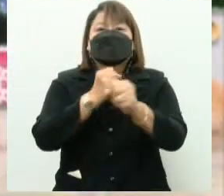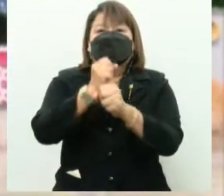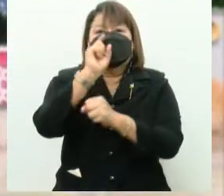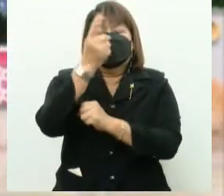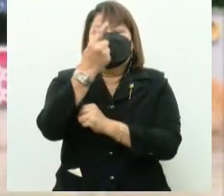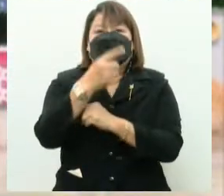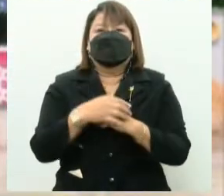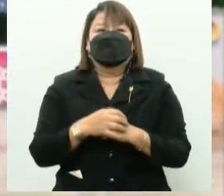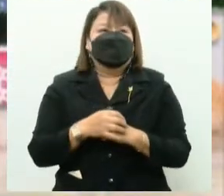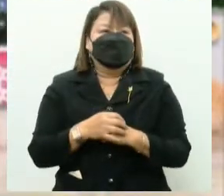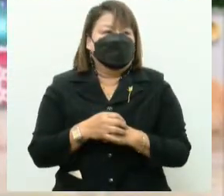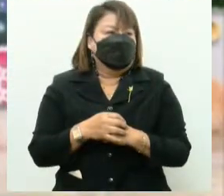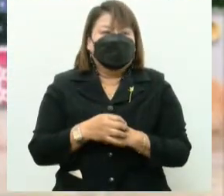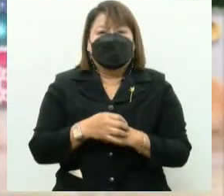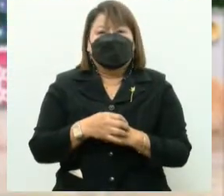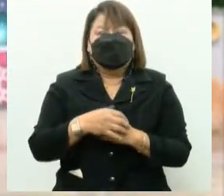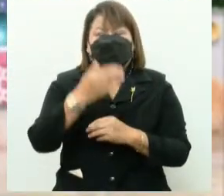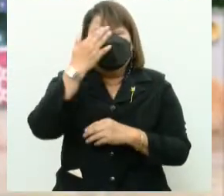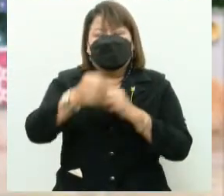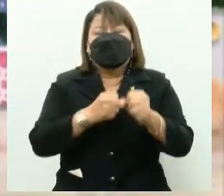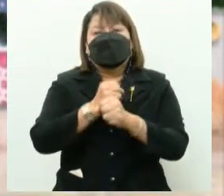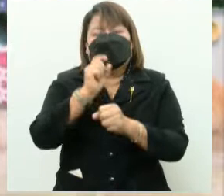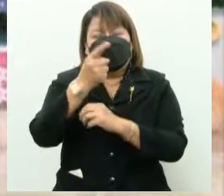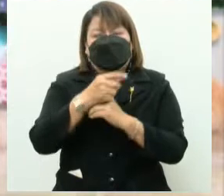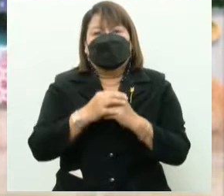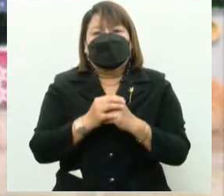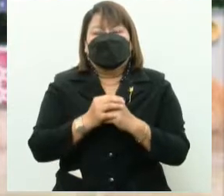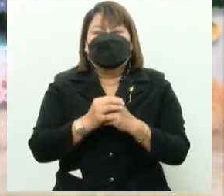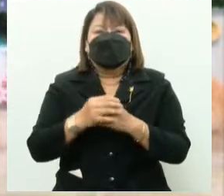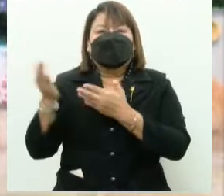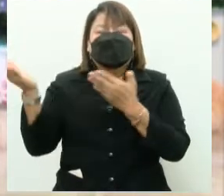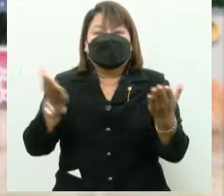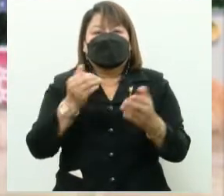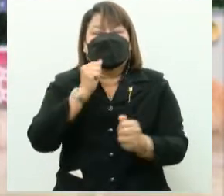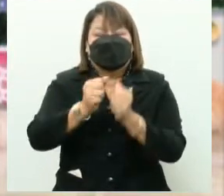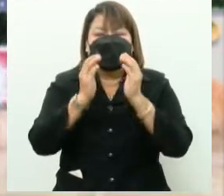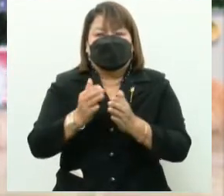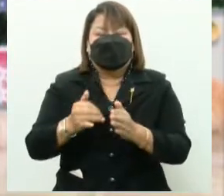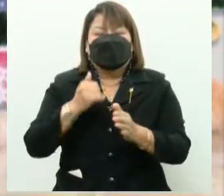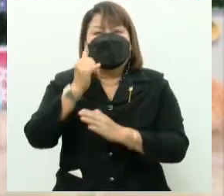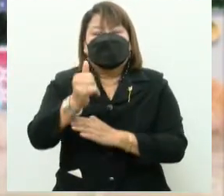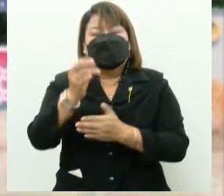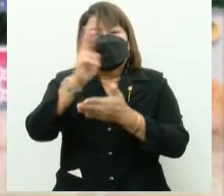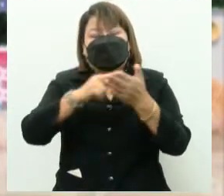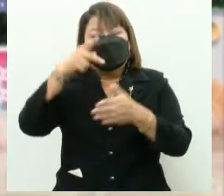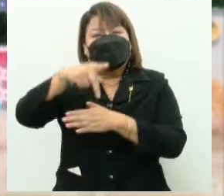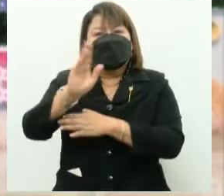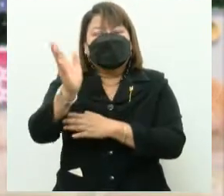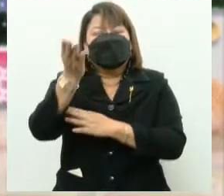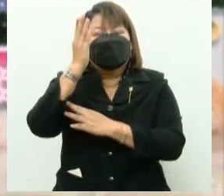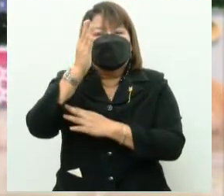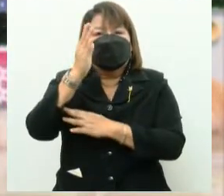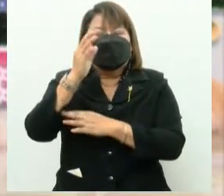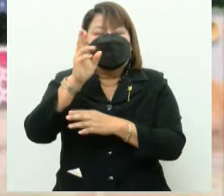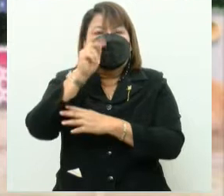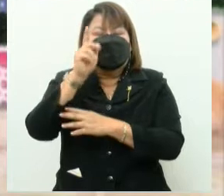วัสดีปีใหม่ครับ สวัสดีปีใหม่ครับพี่มีน สวัสดีครับขอต้อนรับทุกท่านนะครับเข้าสู่รายการพุทธเช้าข่าวโรงเรียนปี